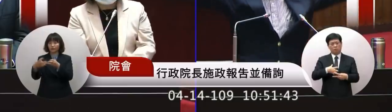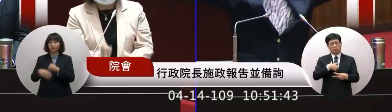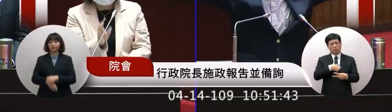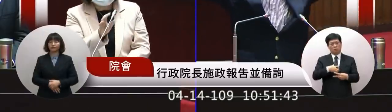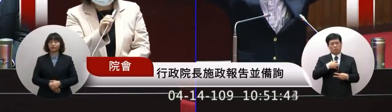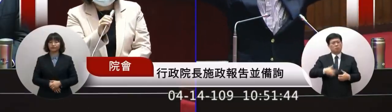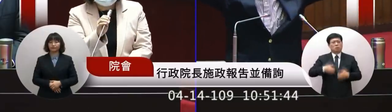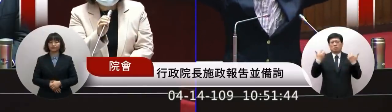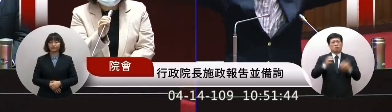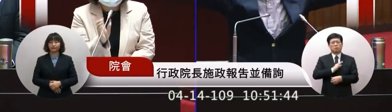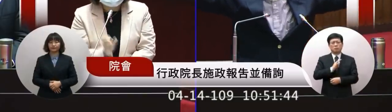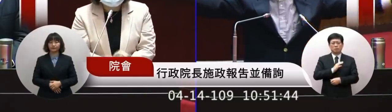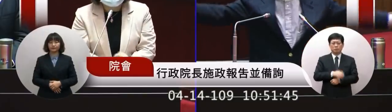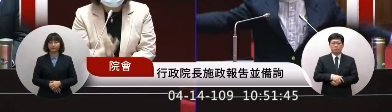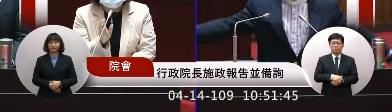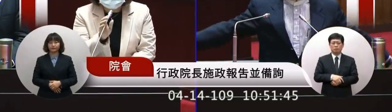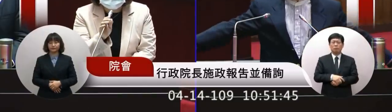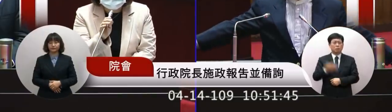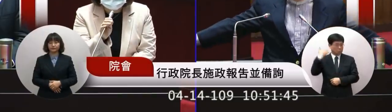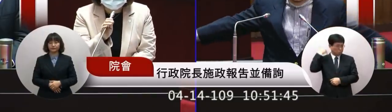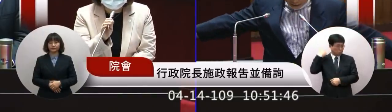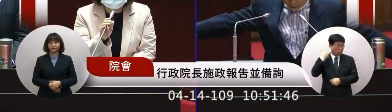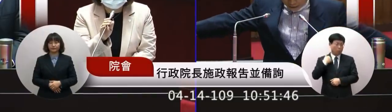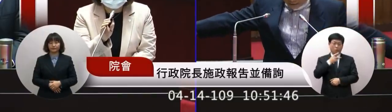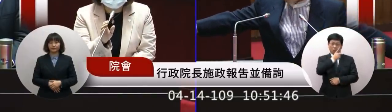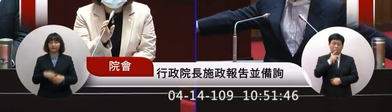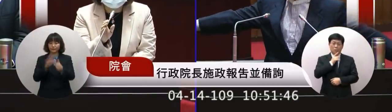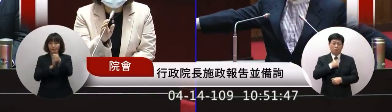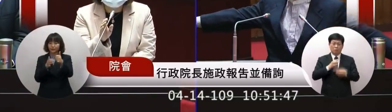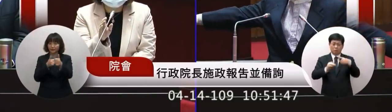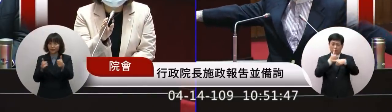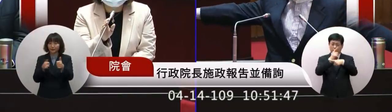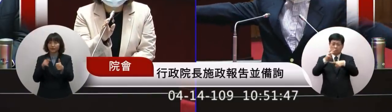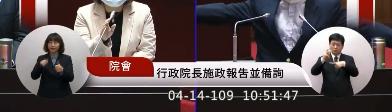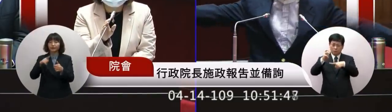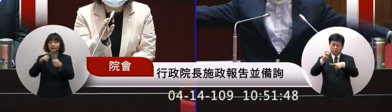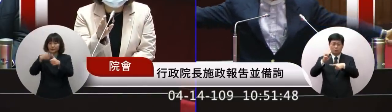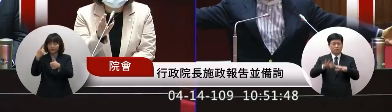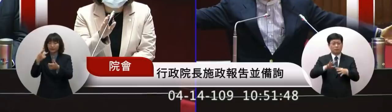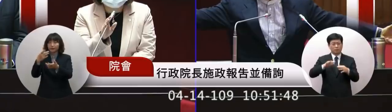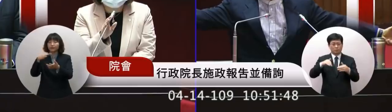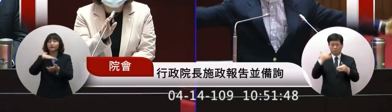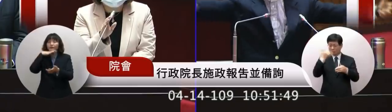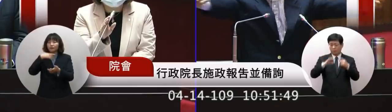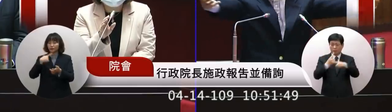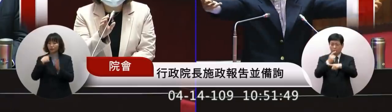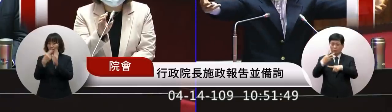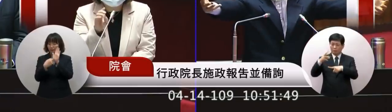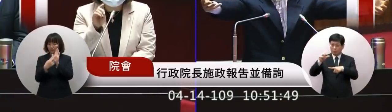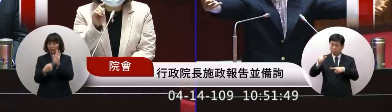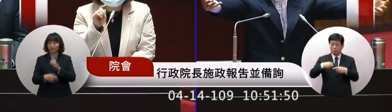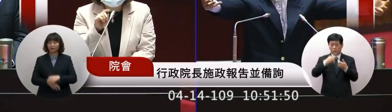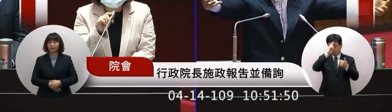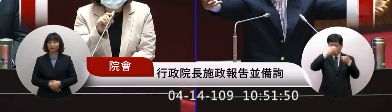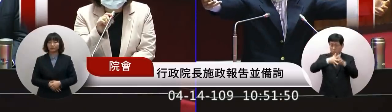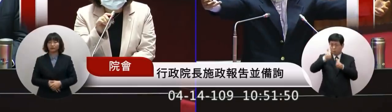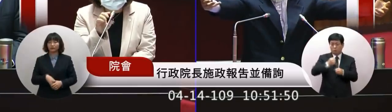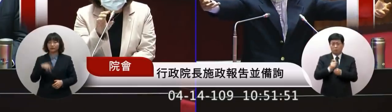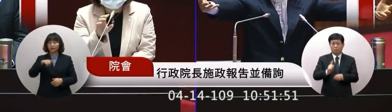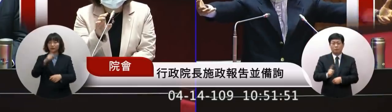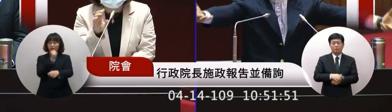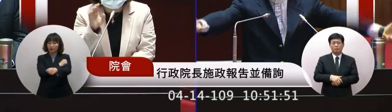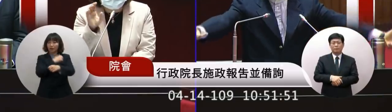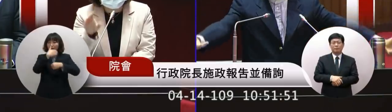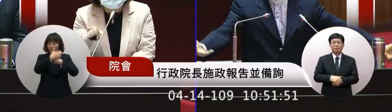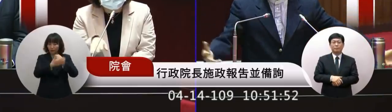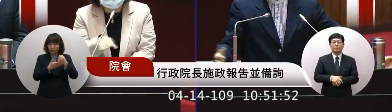可以坏的抓起来啊！啊，我以前1.39变成1.845， 你听我讲哈、 啊，到底徐部长就送啥？ 那你的劳